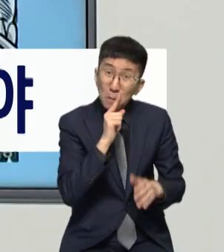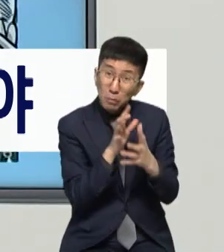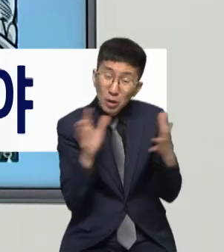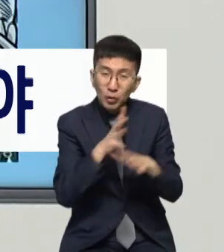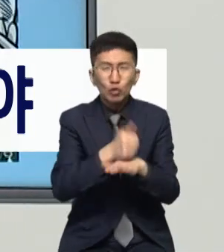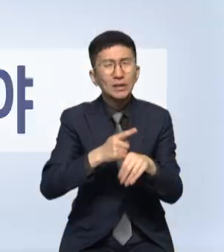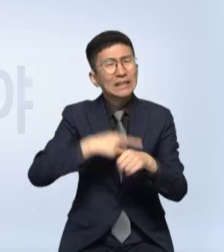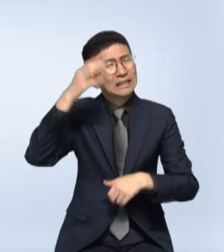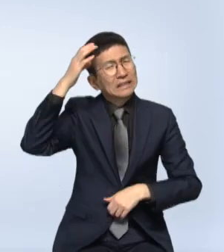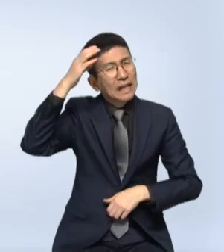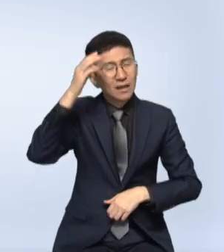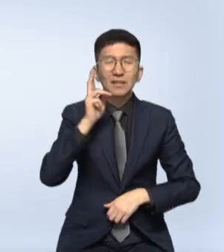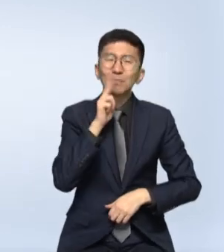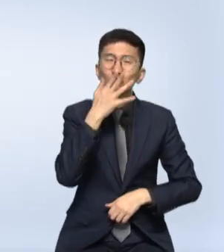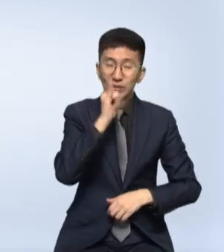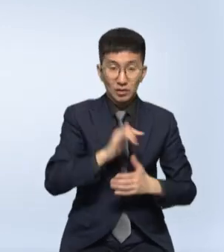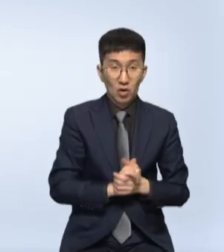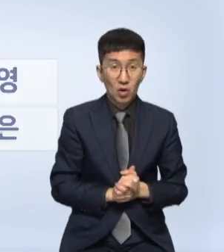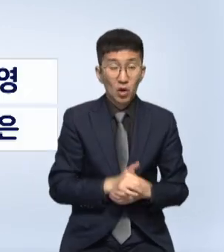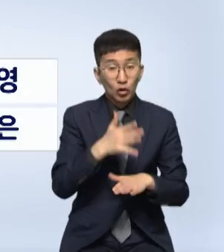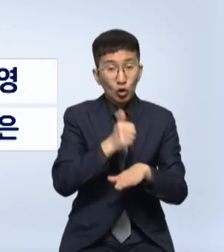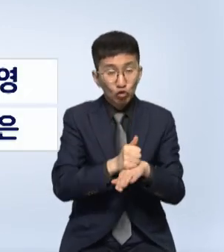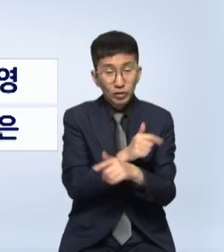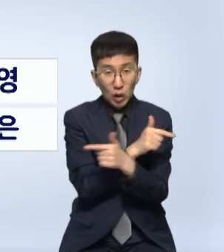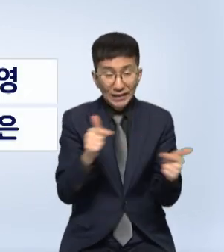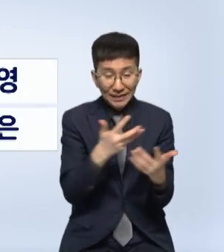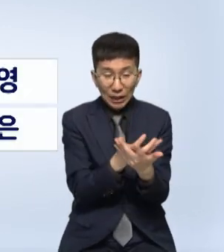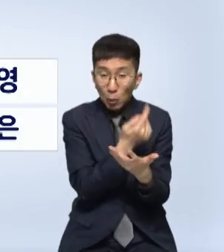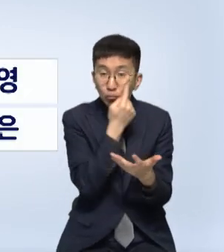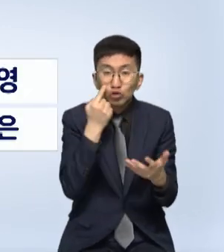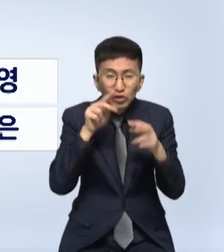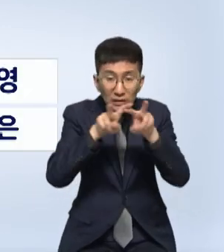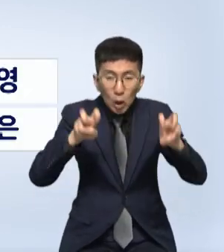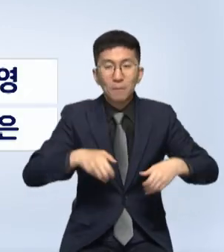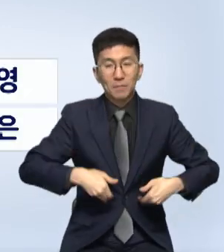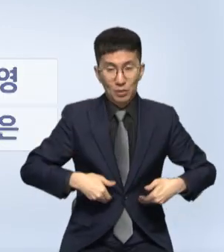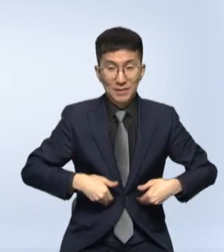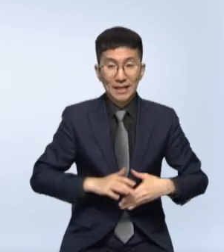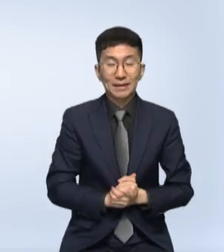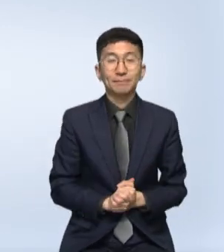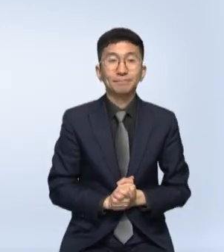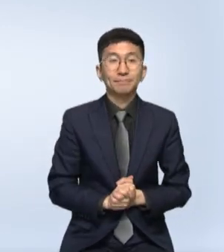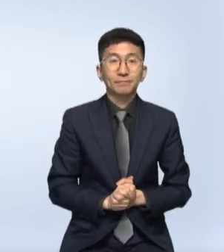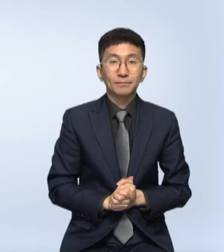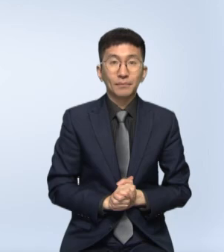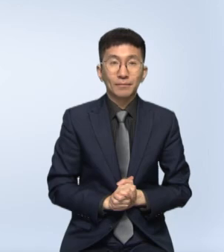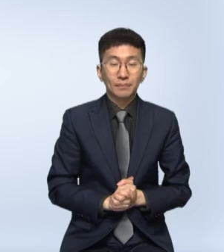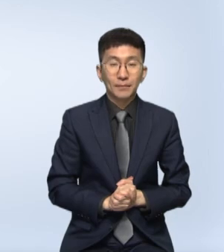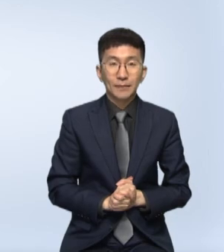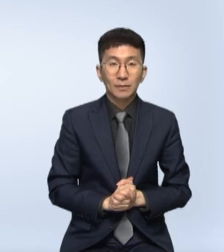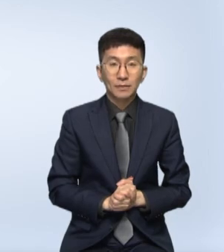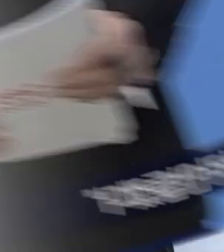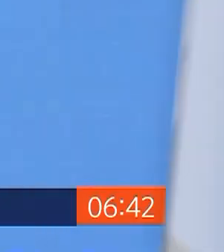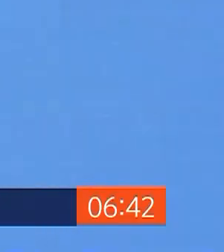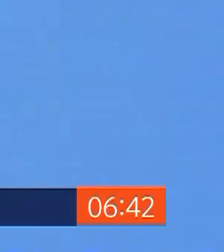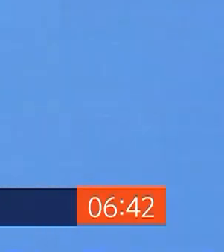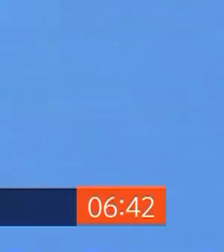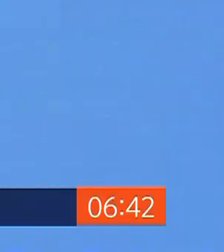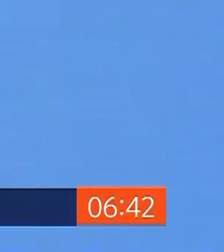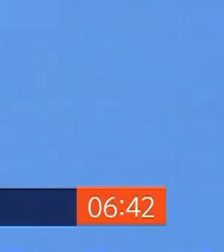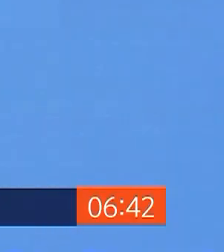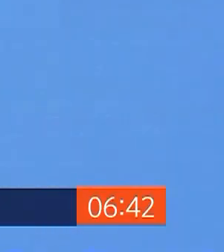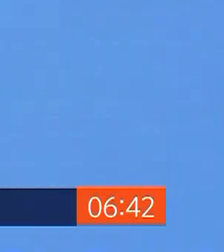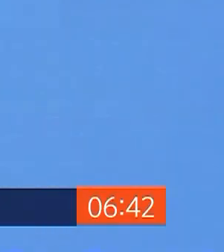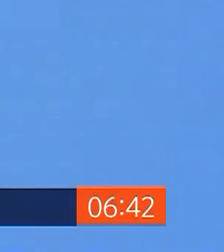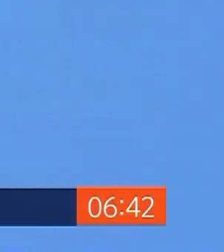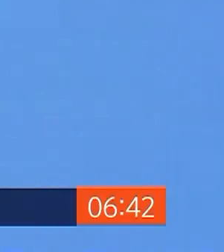수 있겠죠. 공론화와 함께 정밀한 데이터 분석 역시 제시돼야 할 겁니다. SBS 이경원입니다. 네,